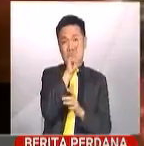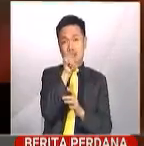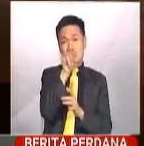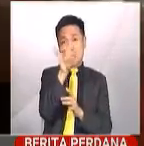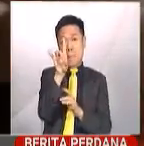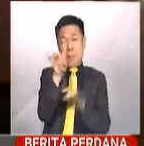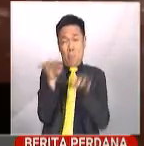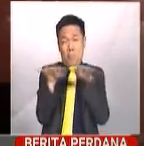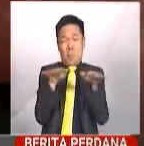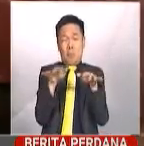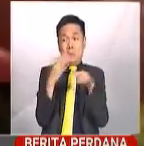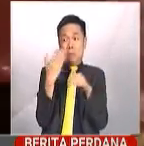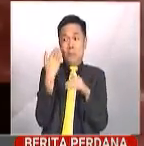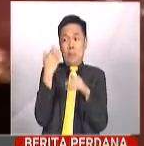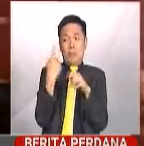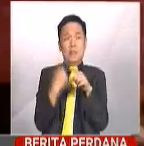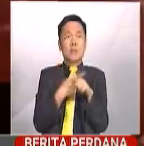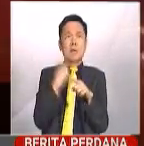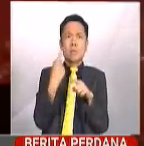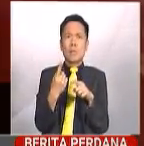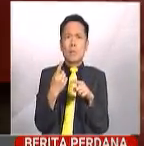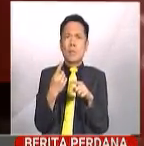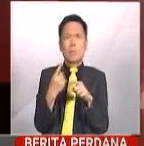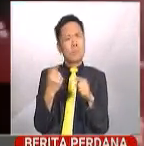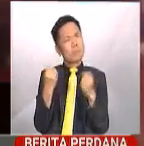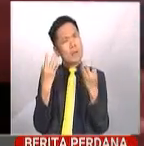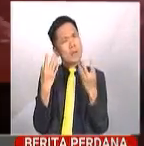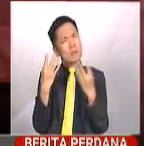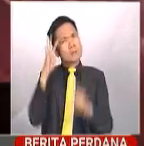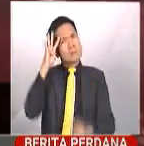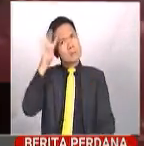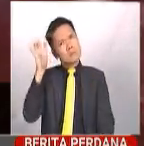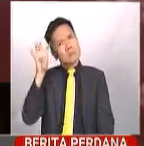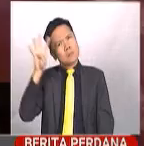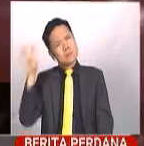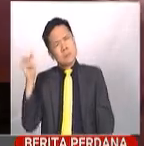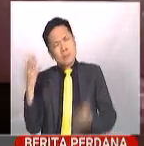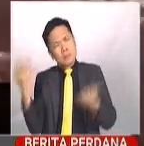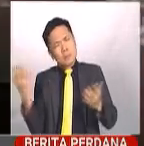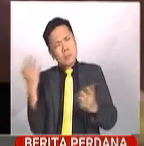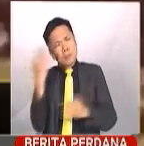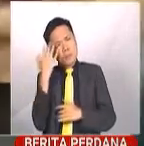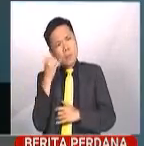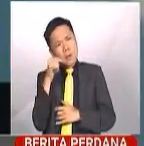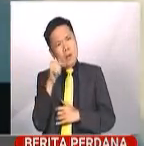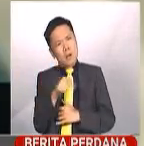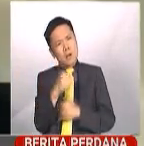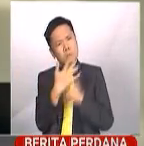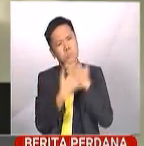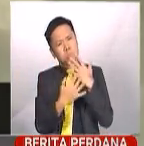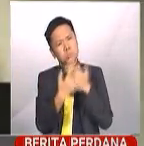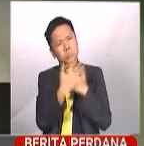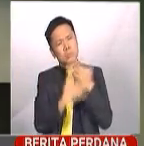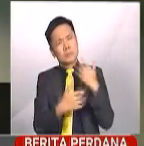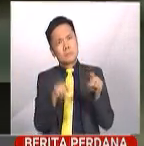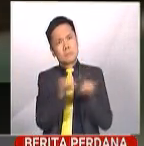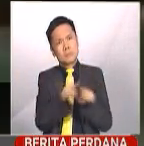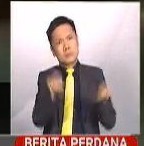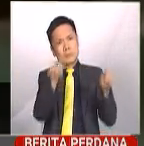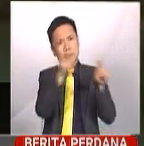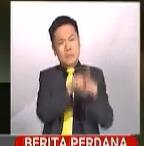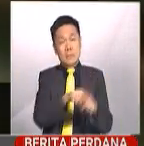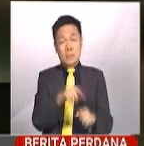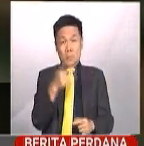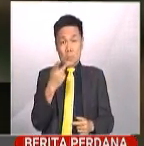magnitud pada bulan lepas menimbulkan persoalan dalam kalangan orang ramai. Fenomena aneh itu dirakam oleh seorang individu